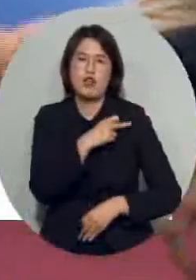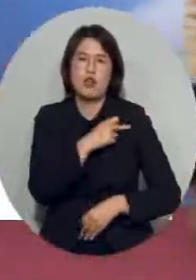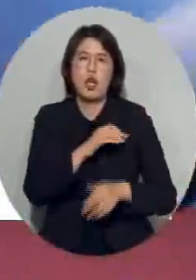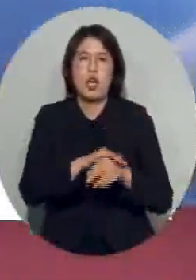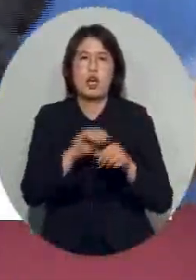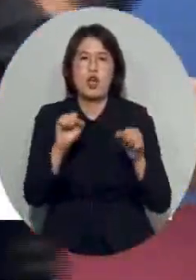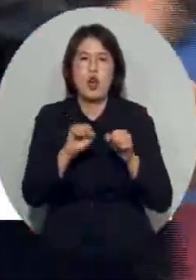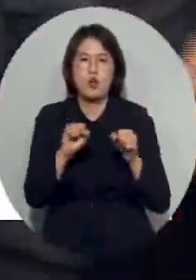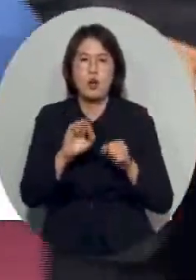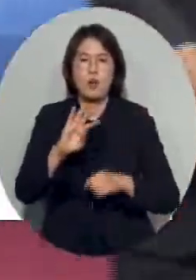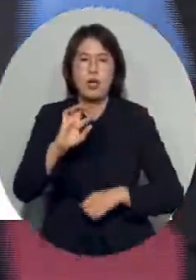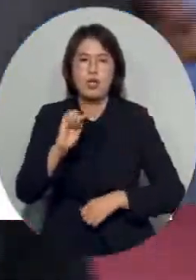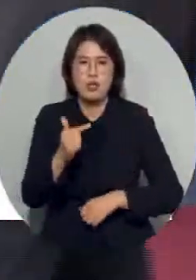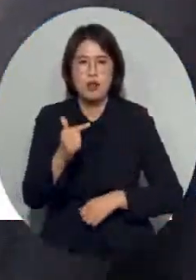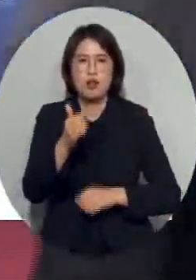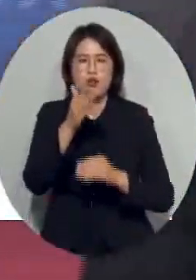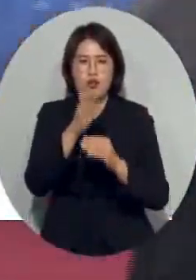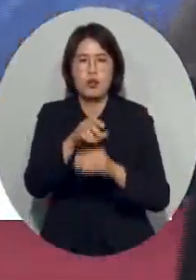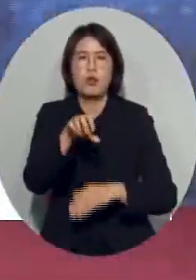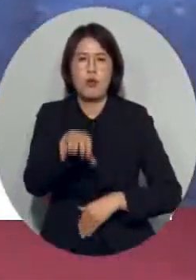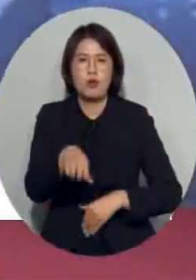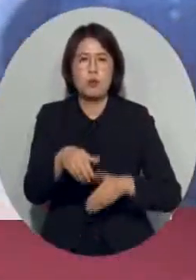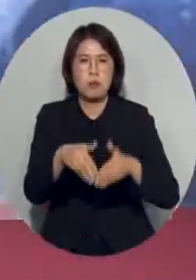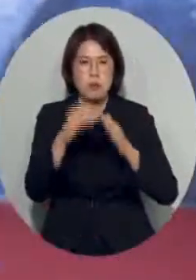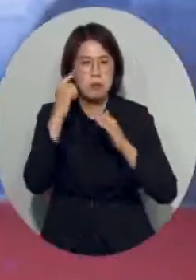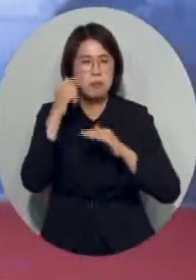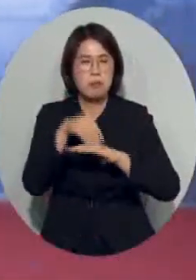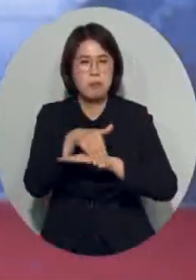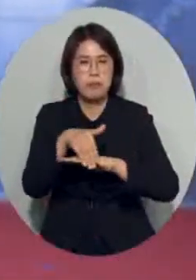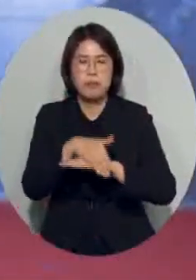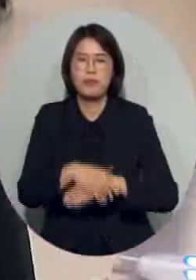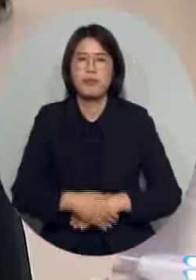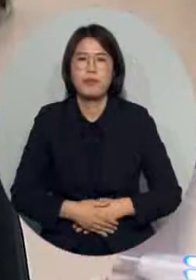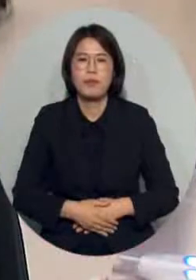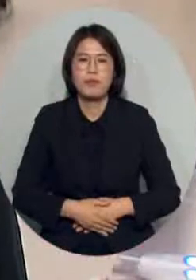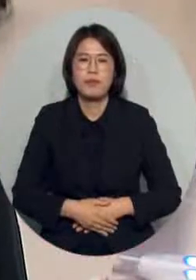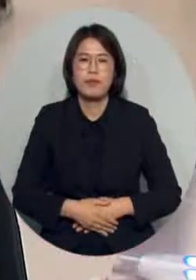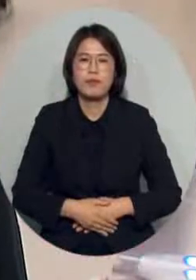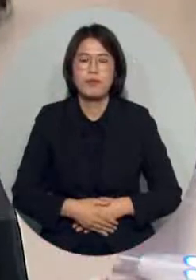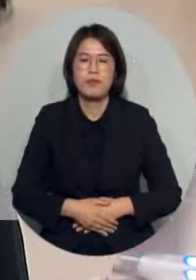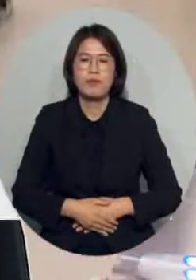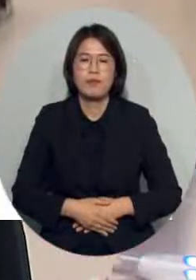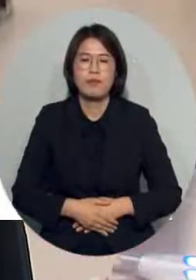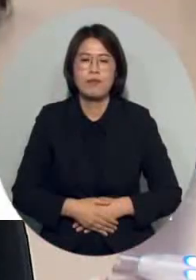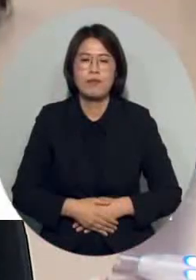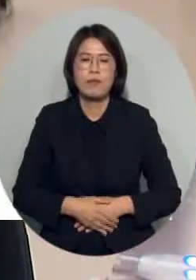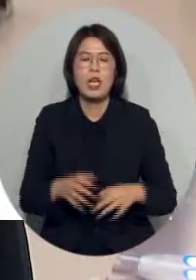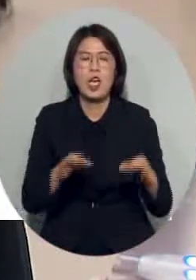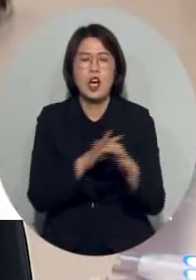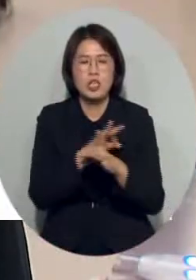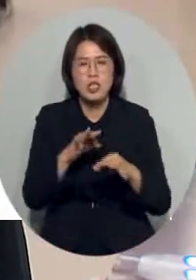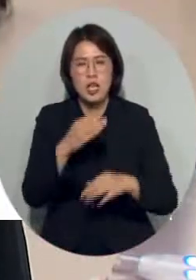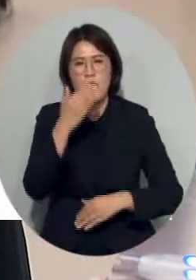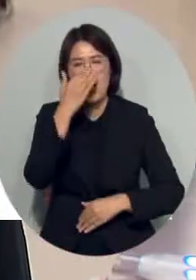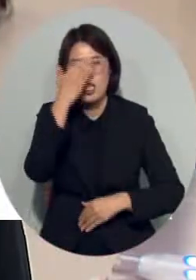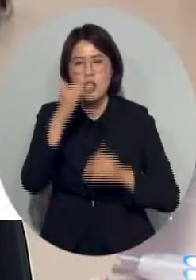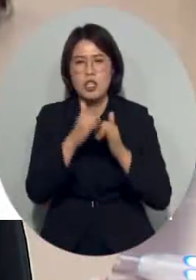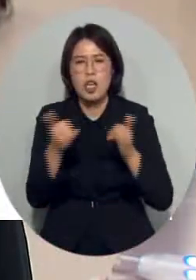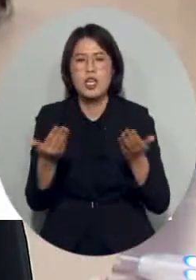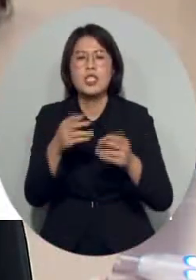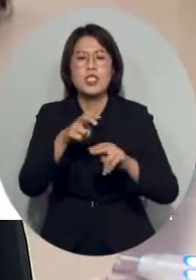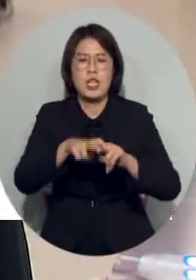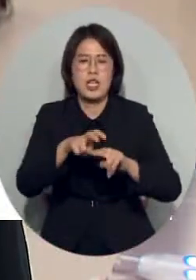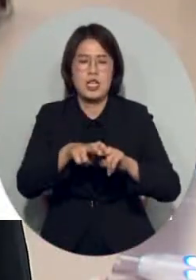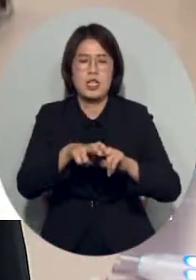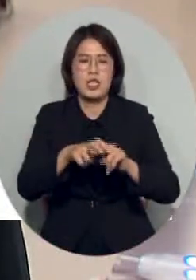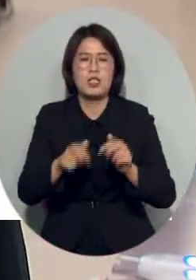경북의 소셜벤처 창업의 구심점으로 만들겠다는 계획입니다. 즉 경제, 특히 이제 청년 일자리 이런